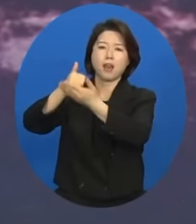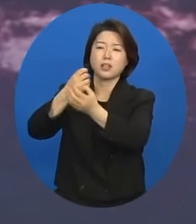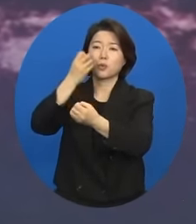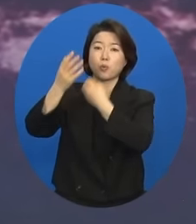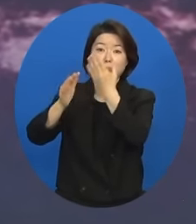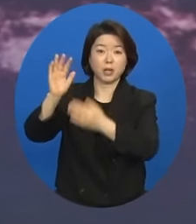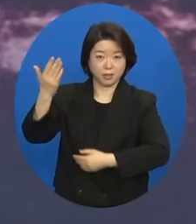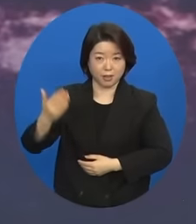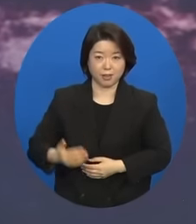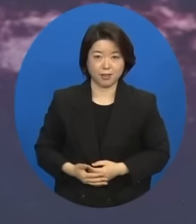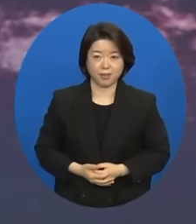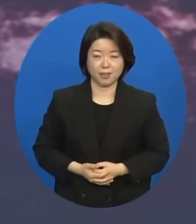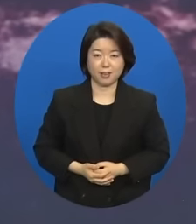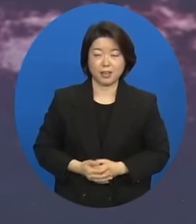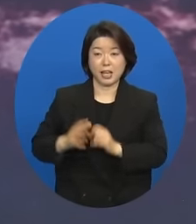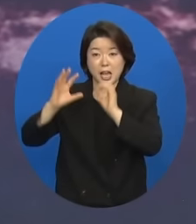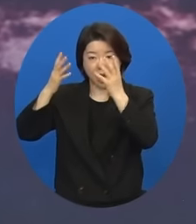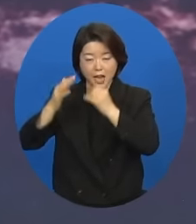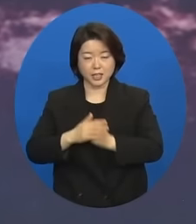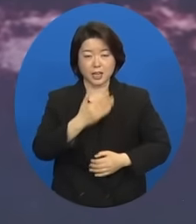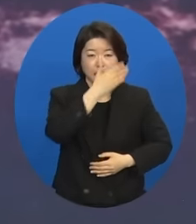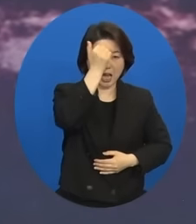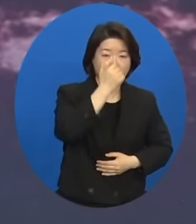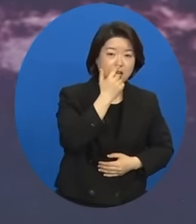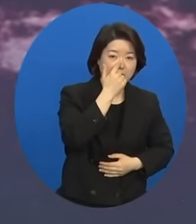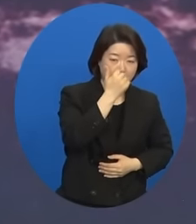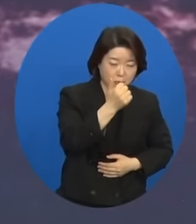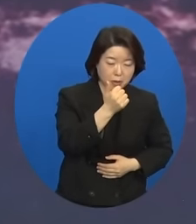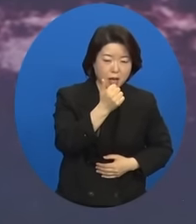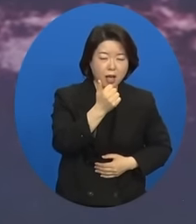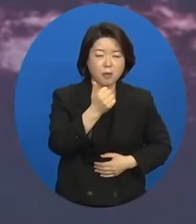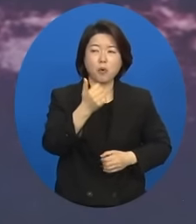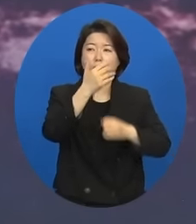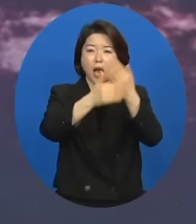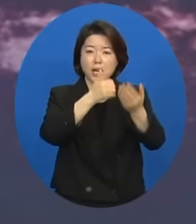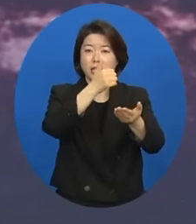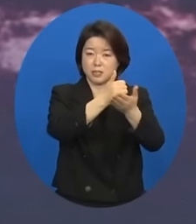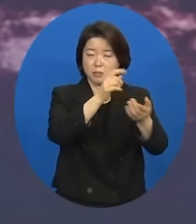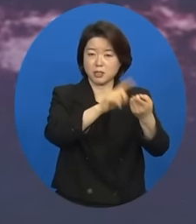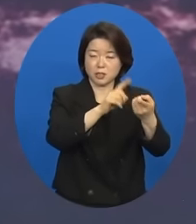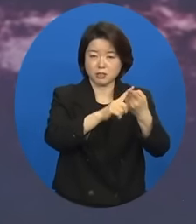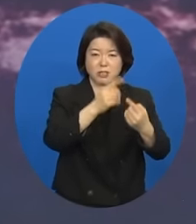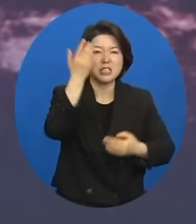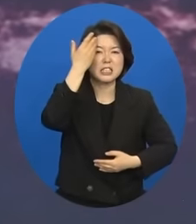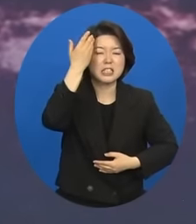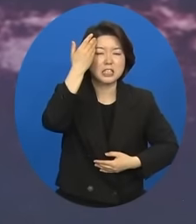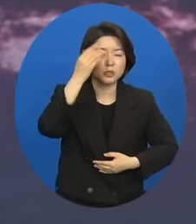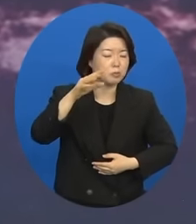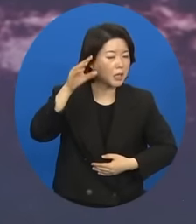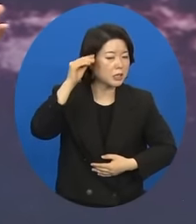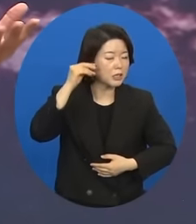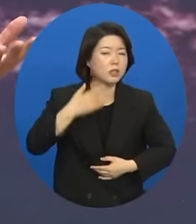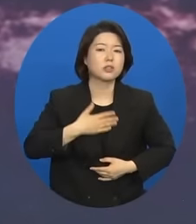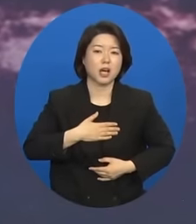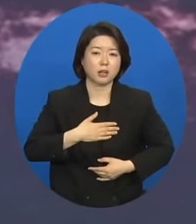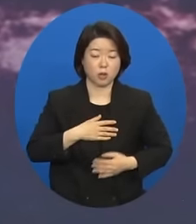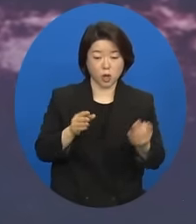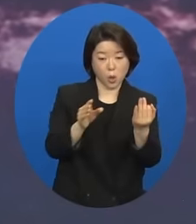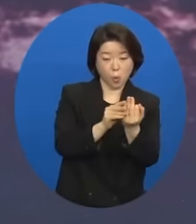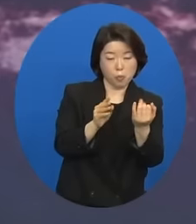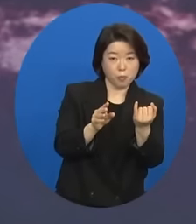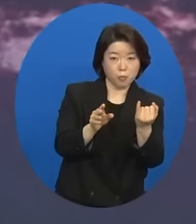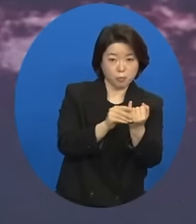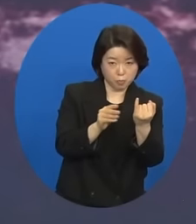아이들이요 할아버지 하나님 뭐 아버지 하나님 어머니 하나님이라고 하지만 지식으로만 압니다 대부분 모태신앙 아이 대부분